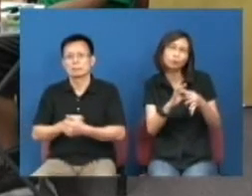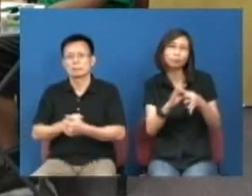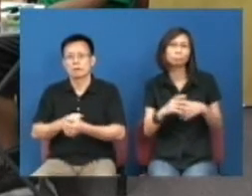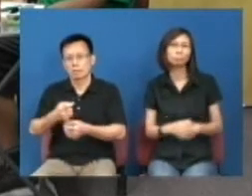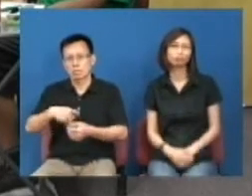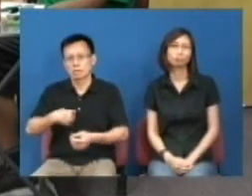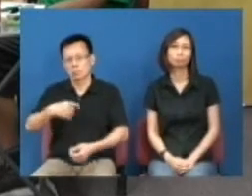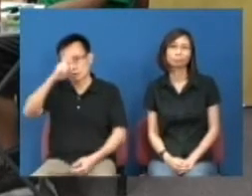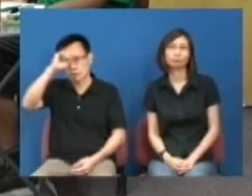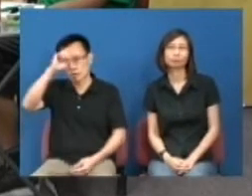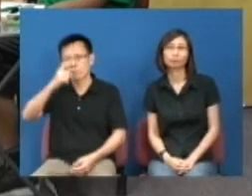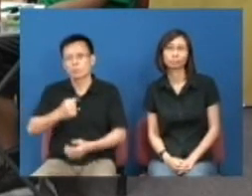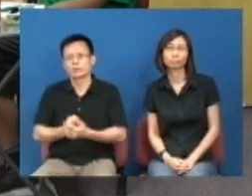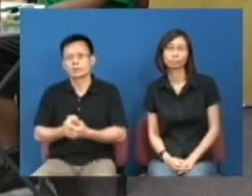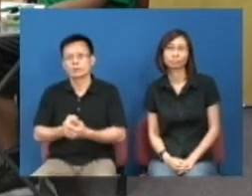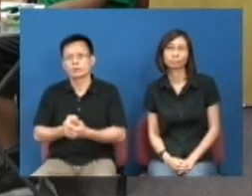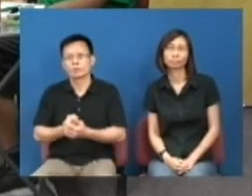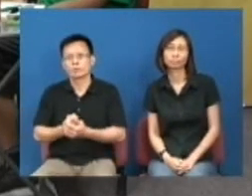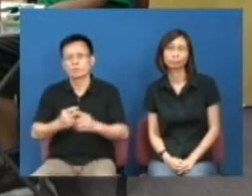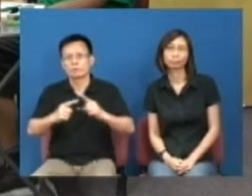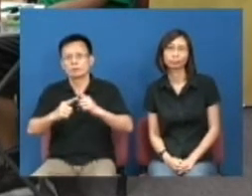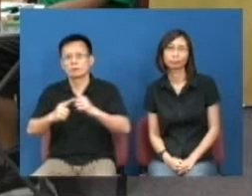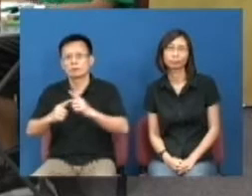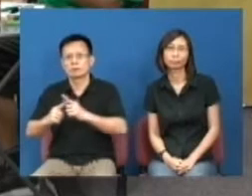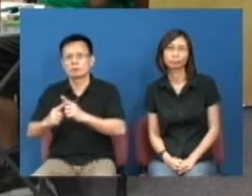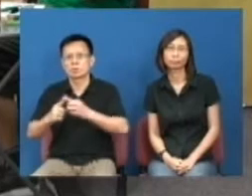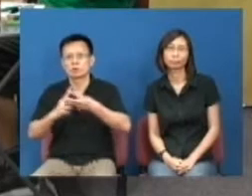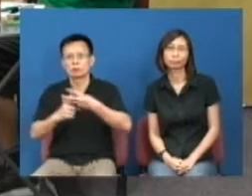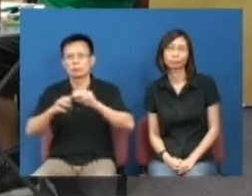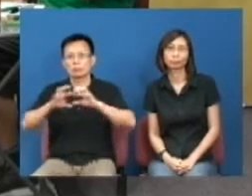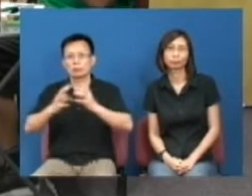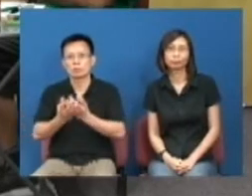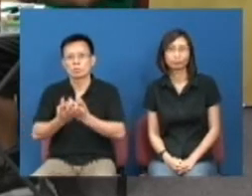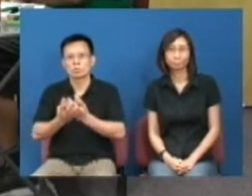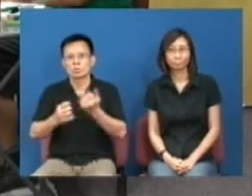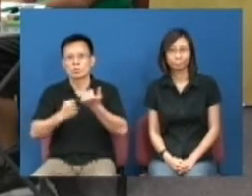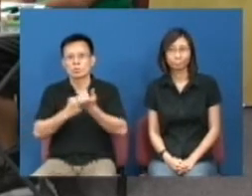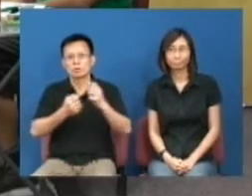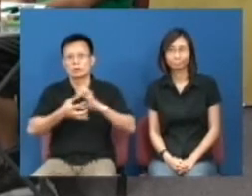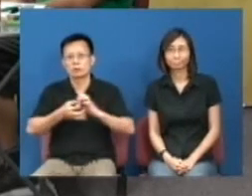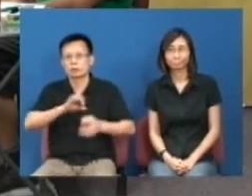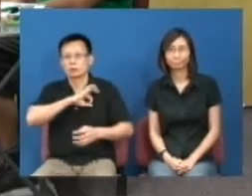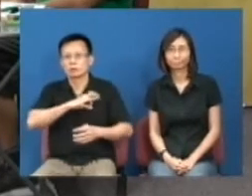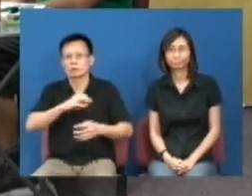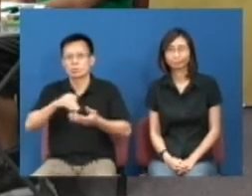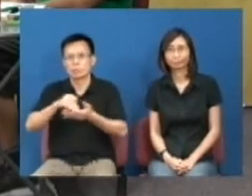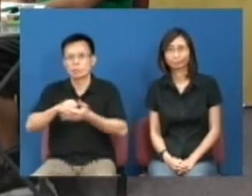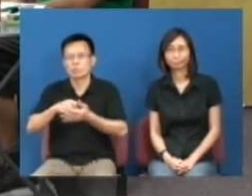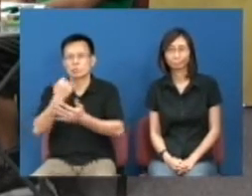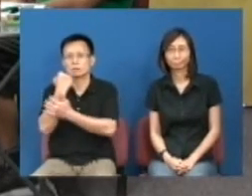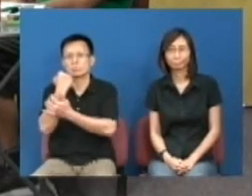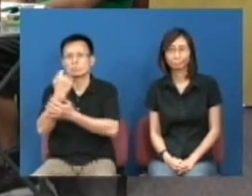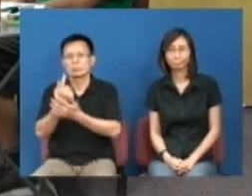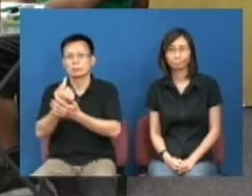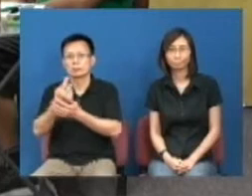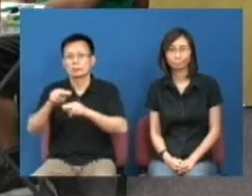記得民主黨同埋支聯好似都有參與一個辛亥革命